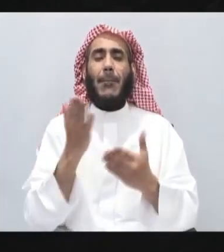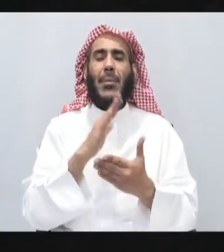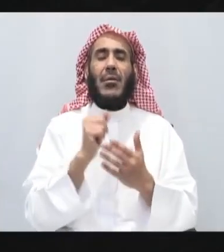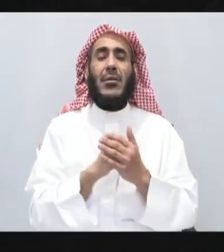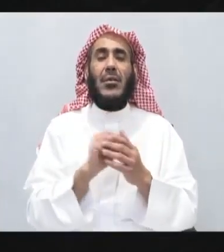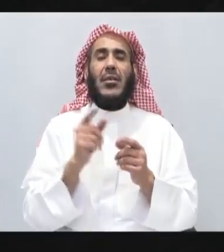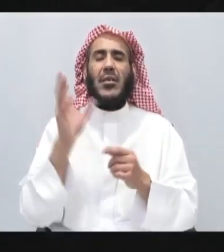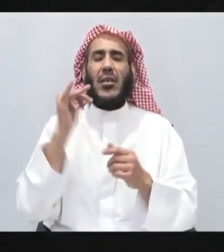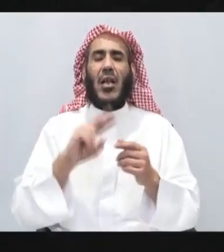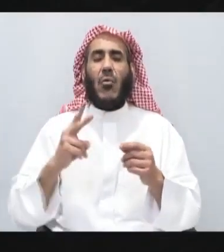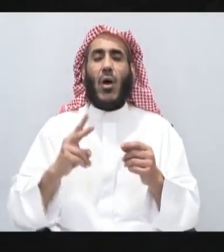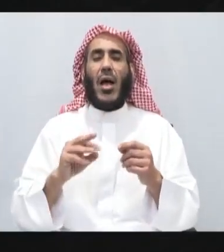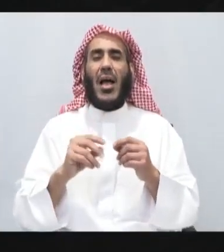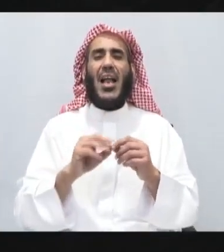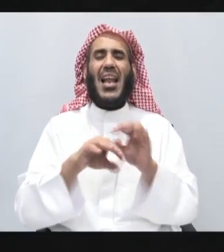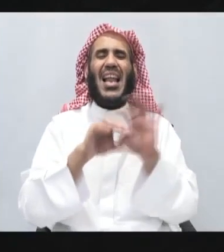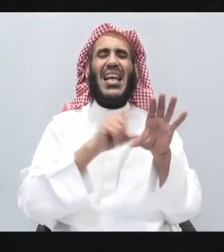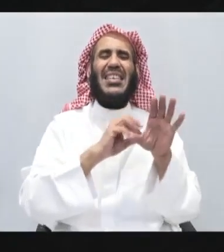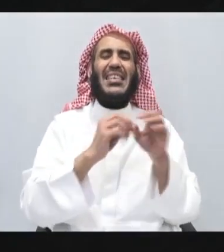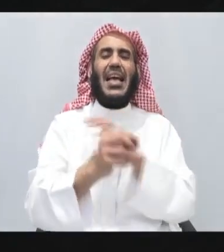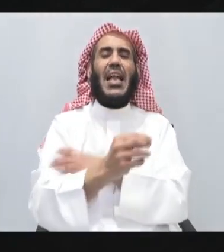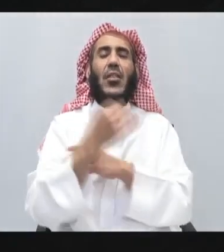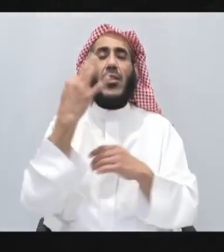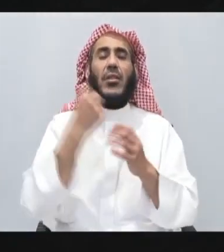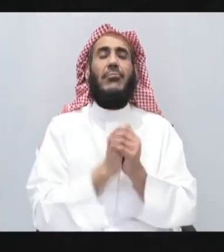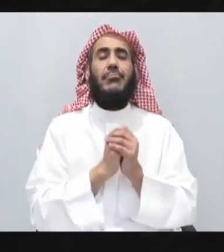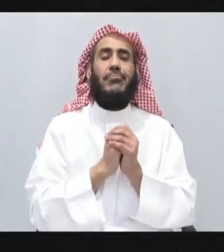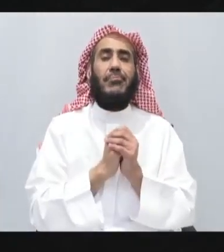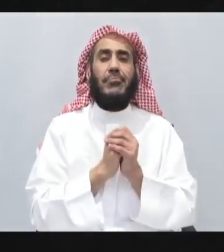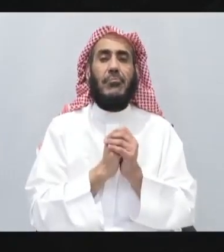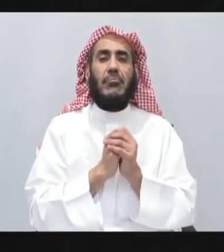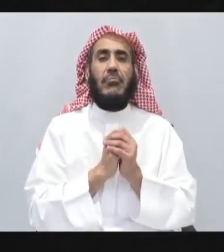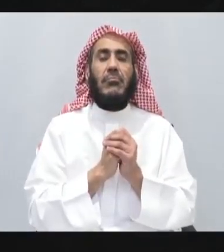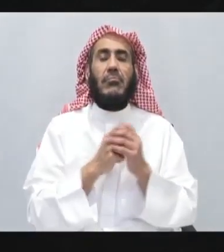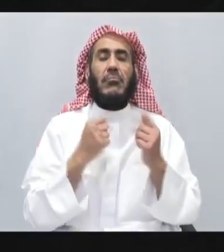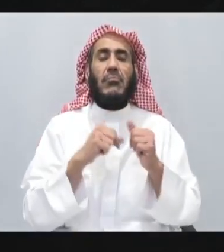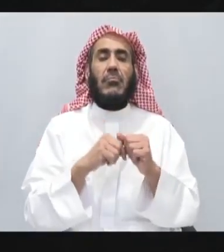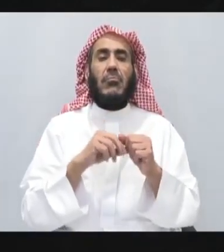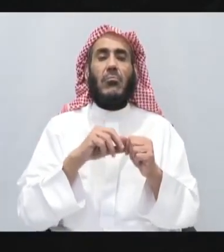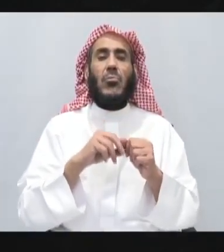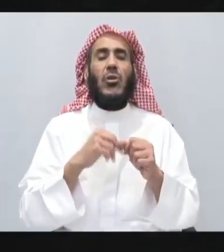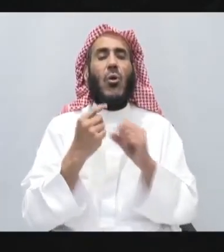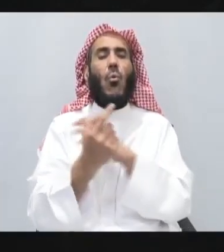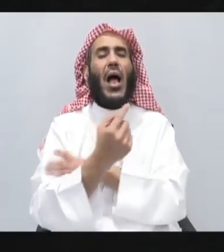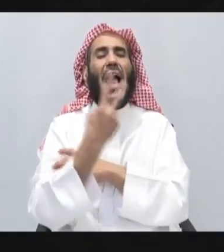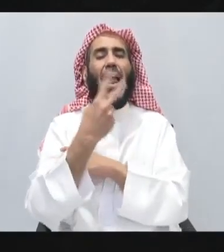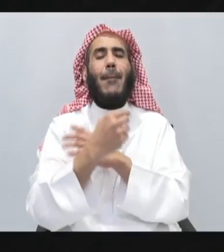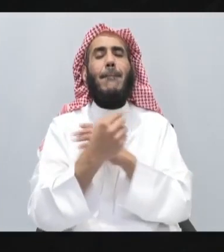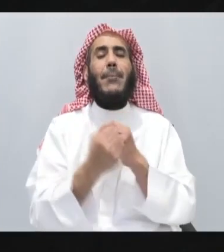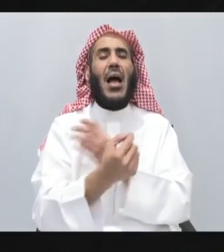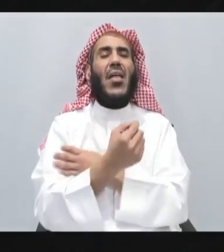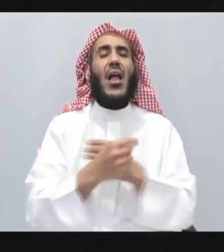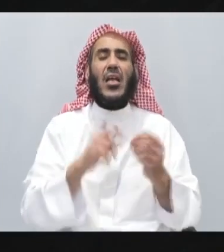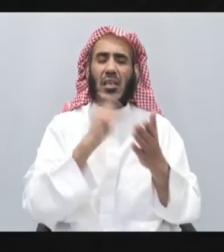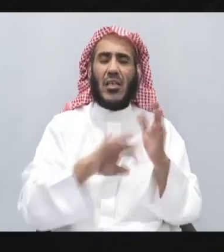قارني بين انواع الانسجه العضليه الثلاثه ل لدينا نوعين من العضلات عضلات